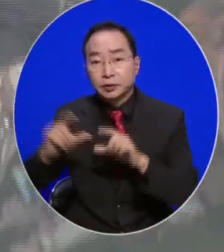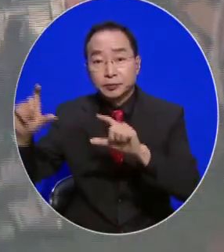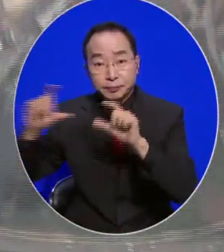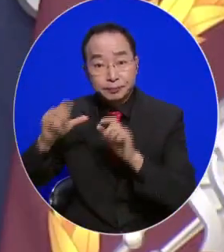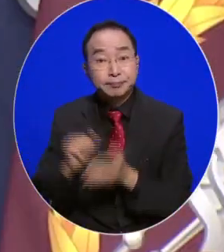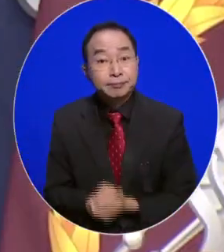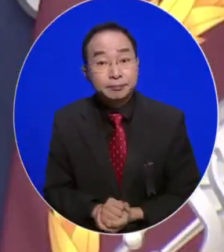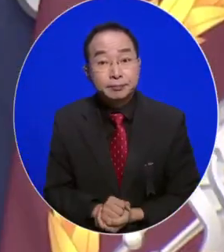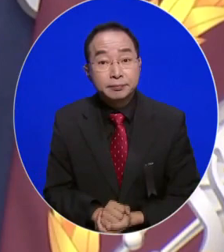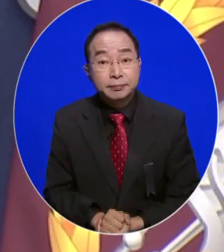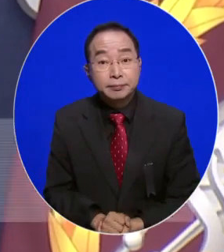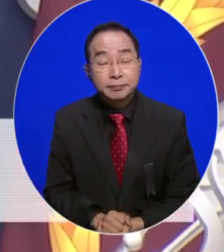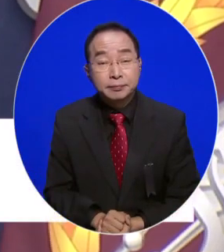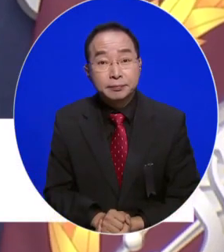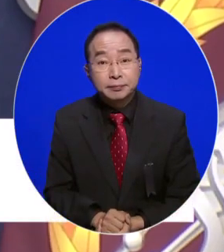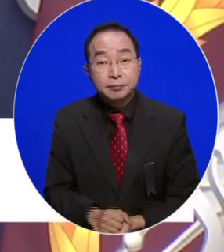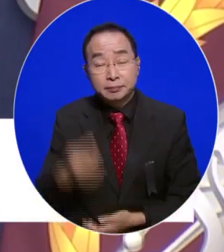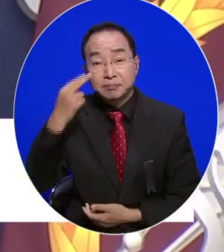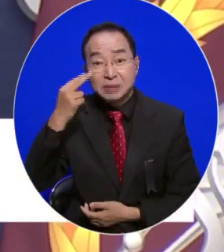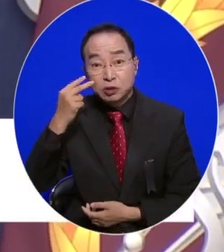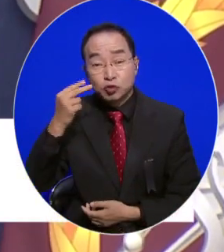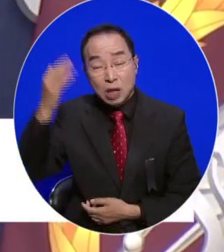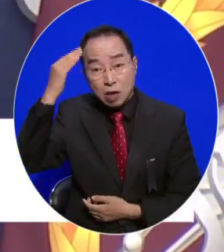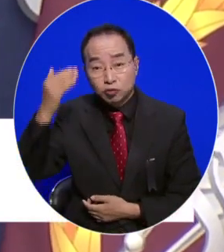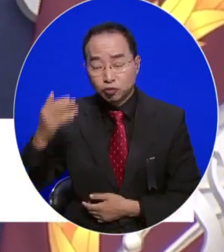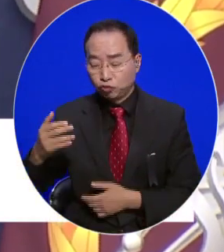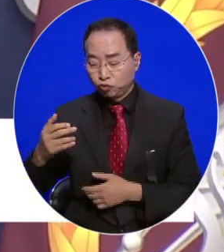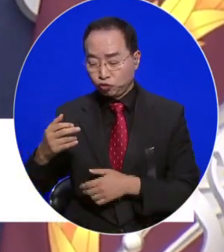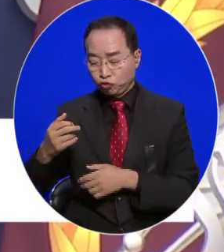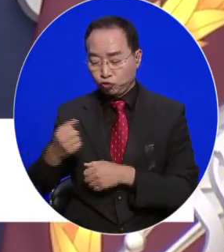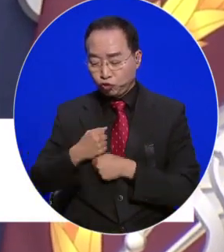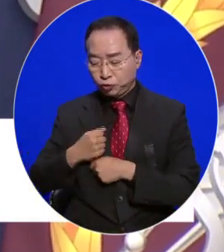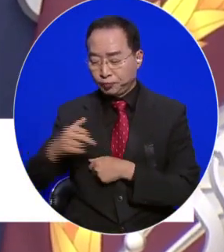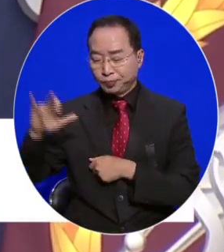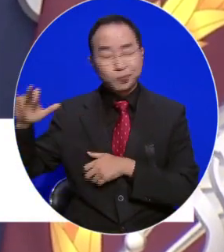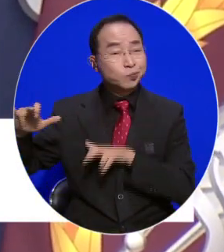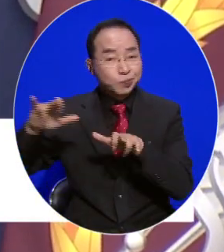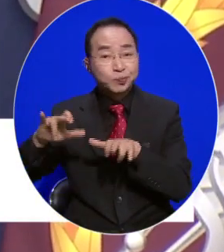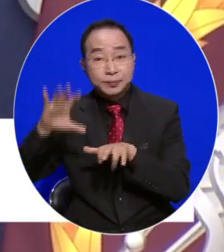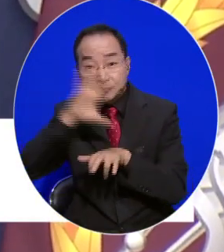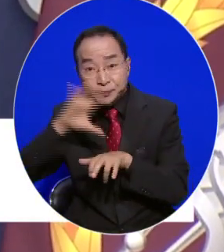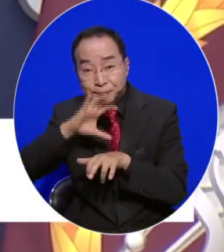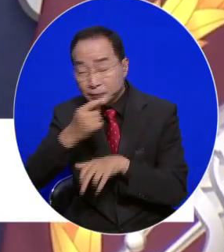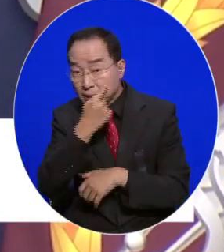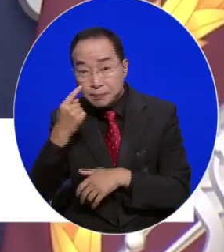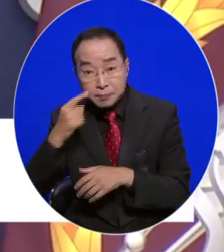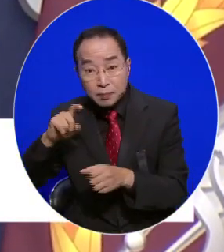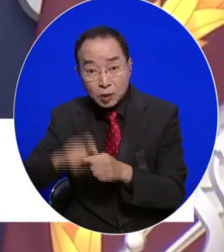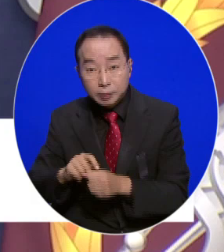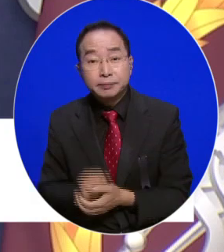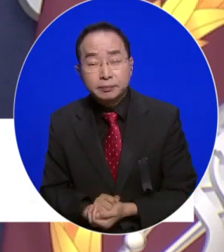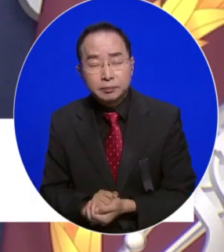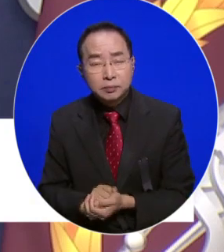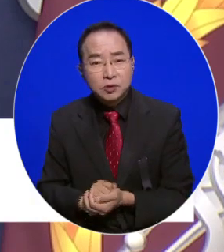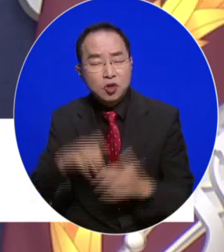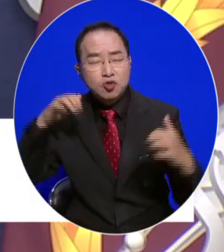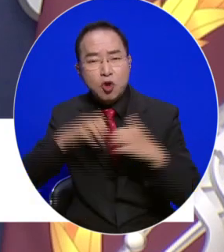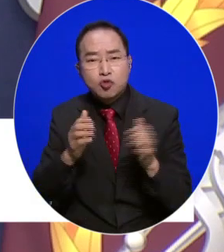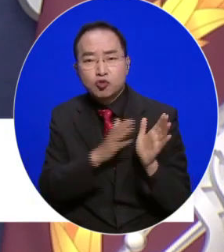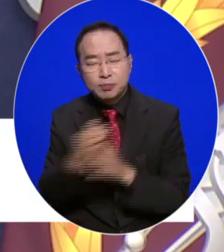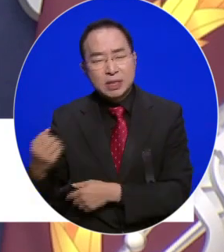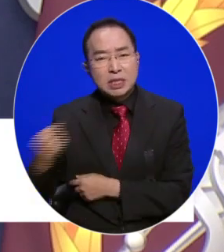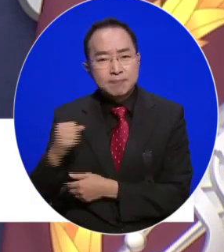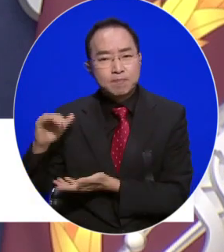밝혔습니다. 한미 공군의 전시 연합 항공 작전 수행 체계를 검증하고 전투 준비 태세